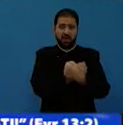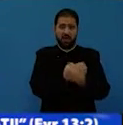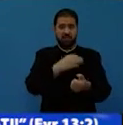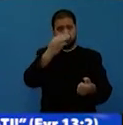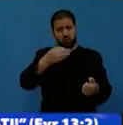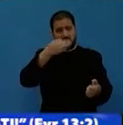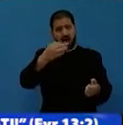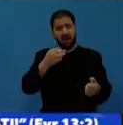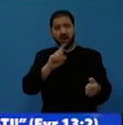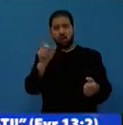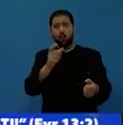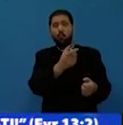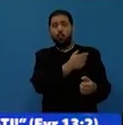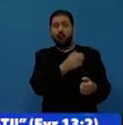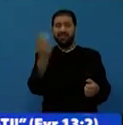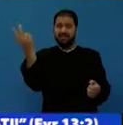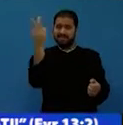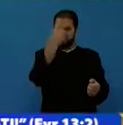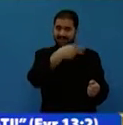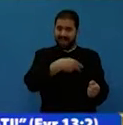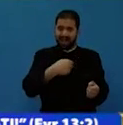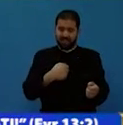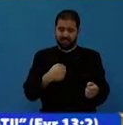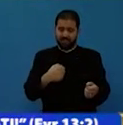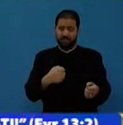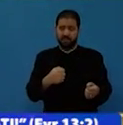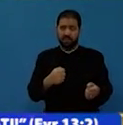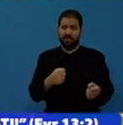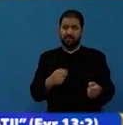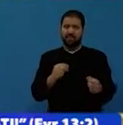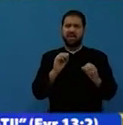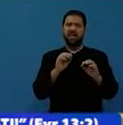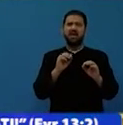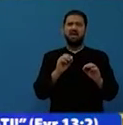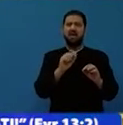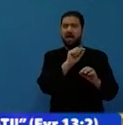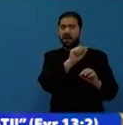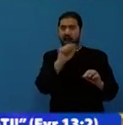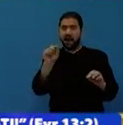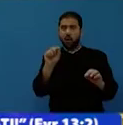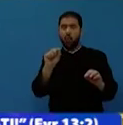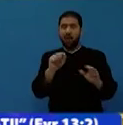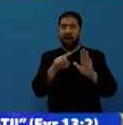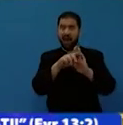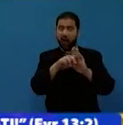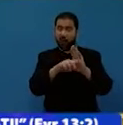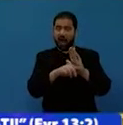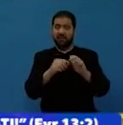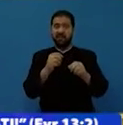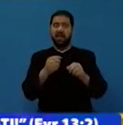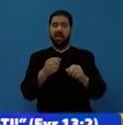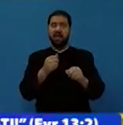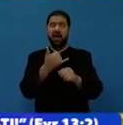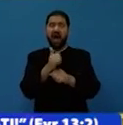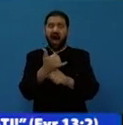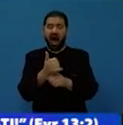Epistemologul spunea că nu poate să înțeleagă regula de aur creștină, iubește-ți aproapele,